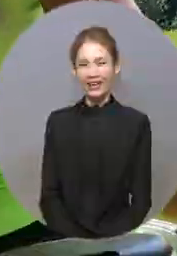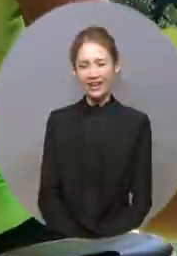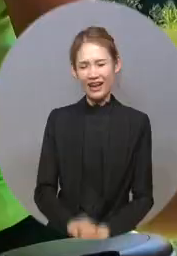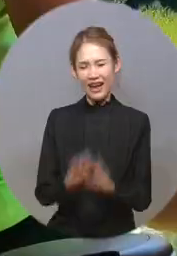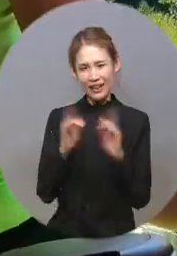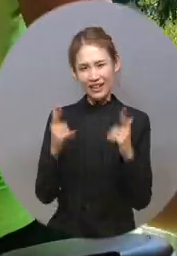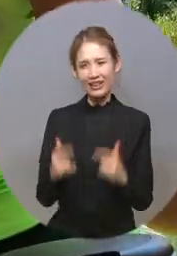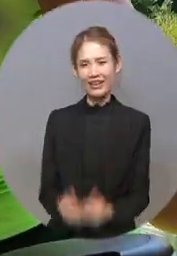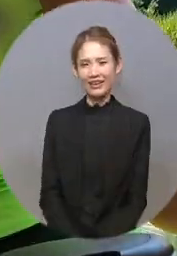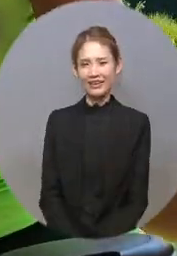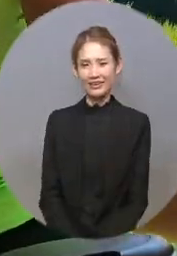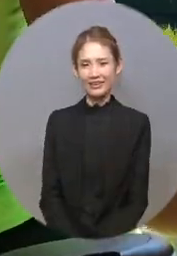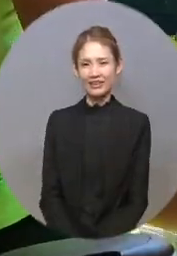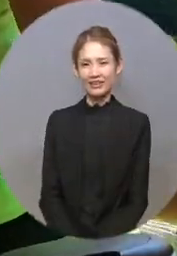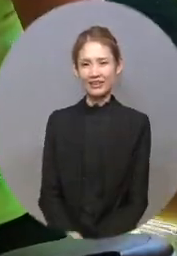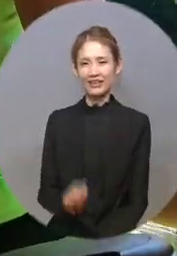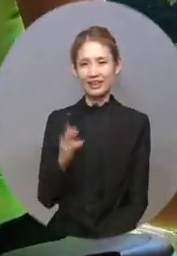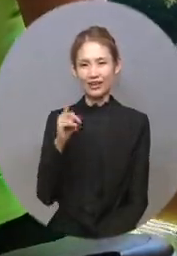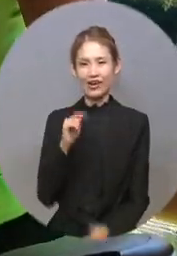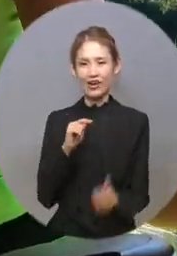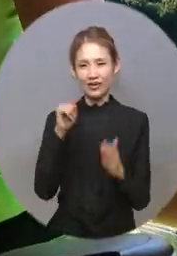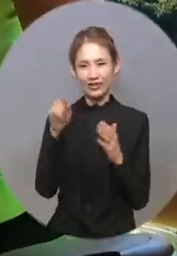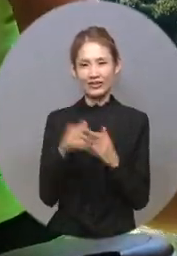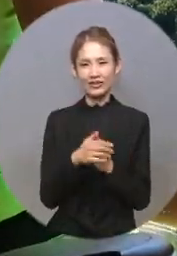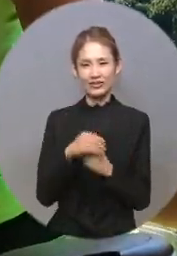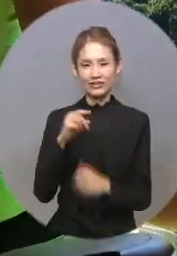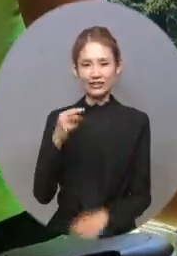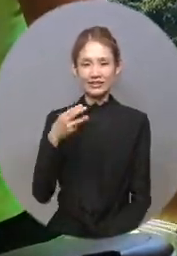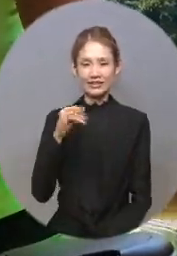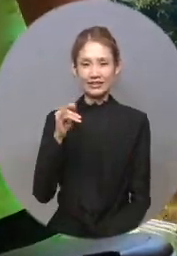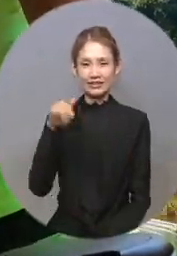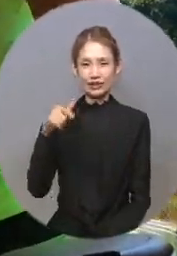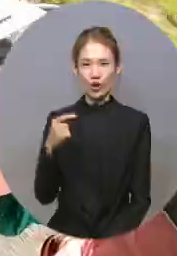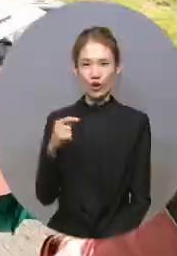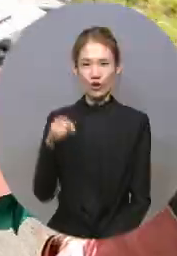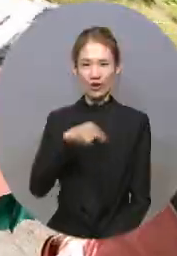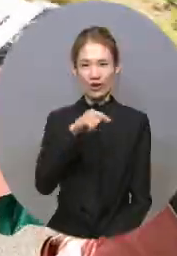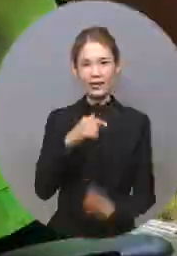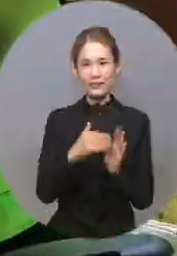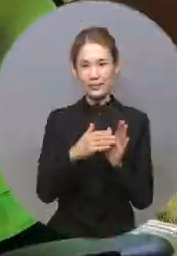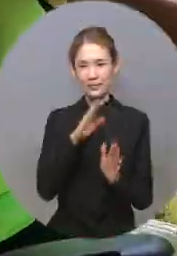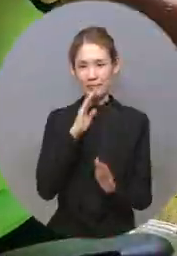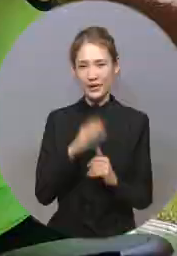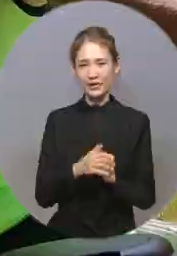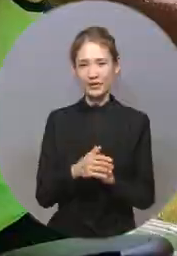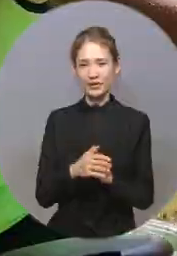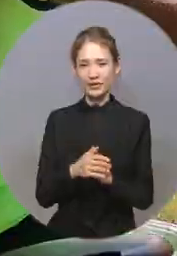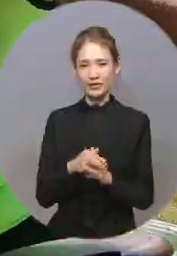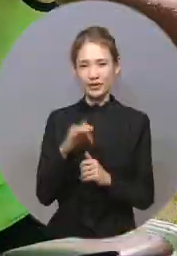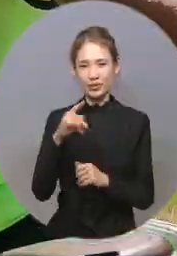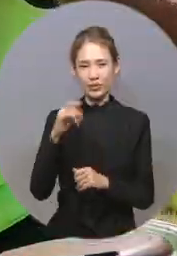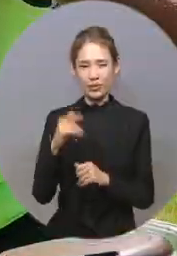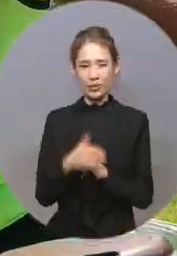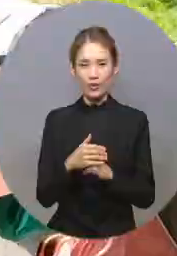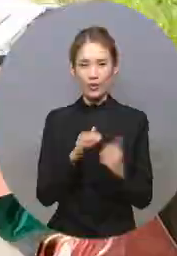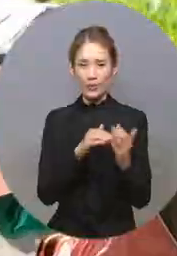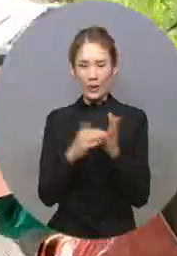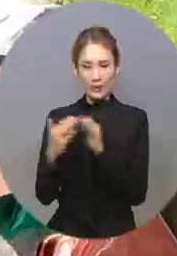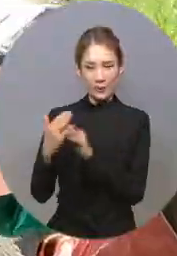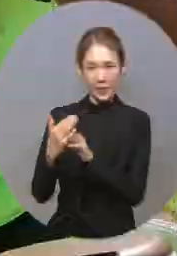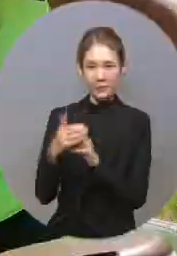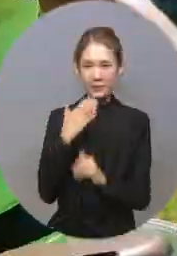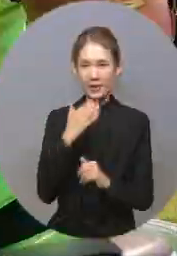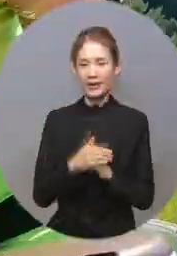오빠 나랑 어? 해저드로 가서 3-1 하자. 3-1 해서 투컷해서 보기로 막는 거 어때? 그래. 근데 만약에 오빠가 보기로 못 막으면 우리 서로 만원 내기 어때?